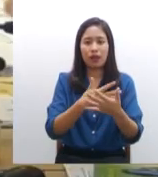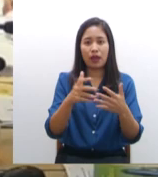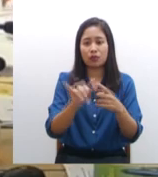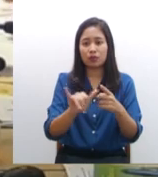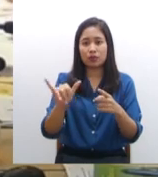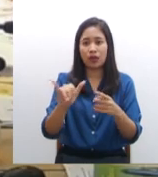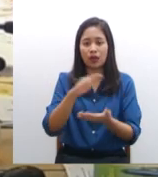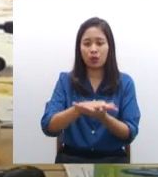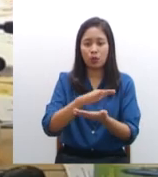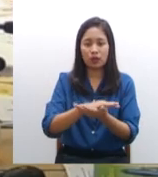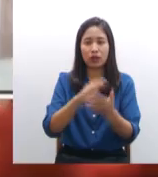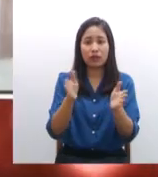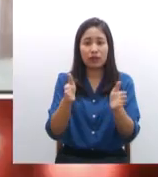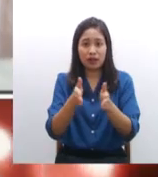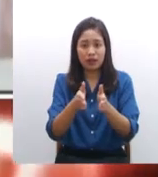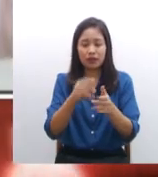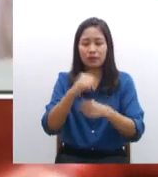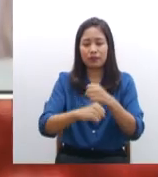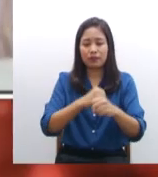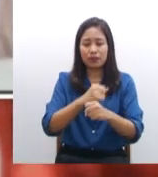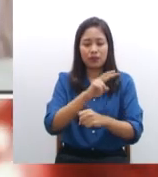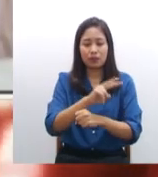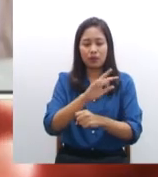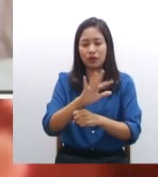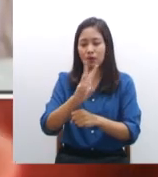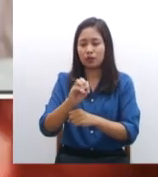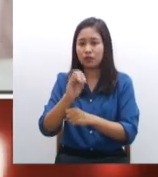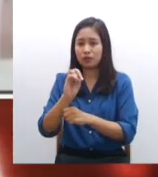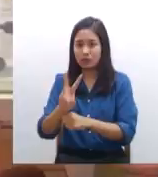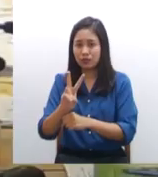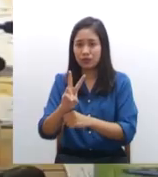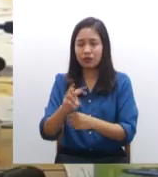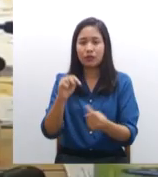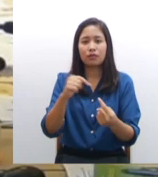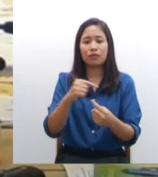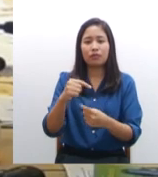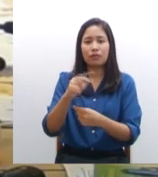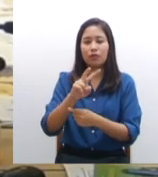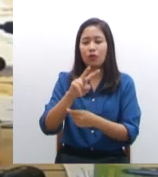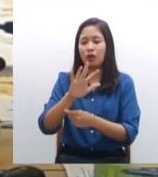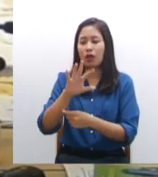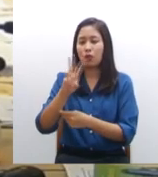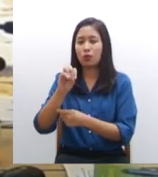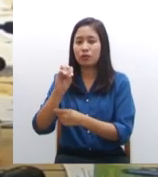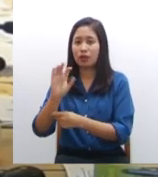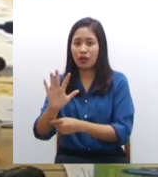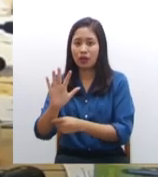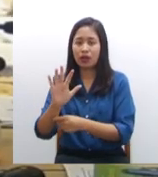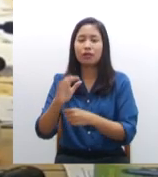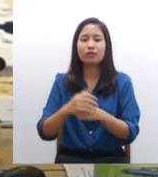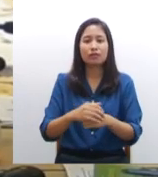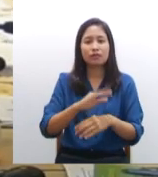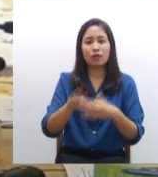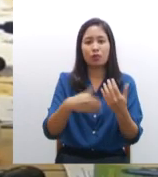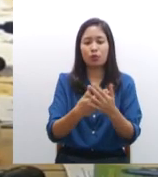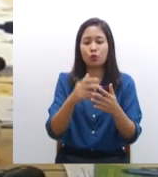ดเล็กในปีงบประมาณพ.ศ. 2562ถึงปีพ.ศ. 2565ในจำนวนของยุทธศ